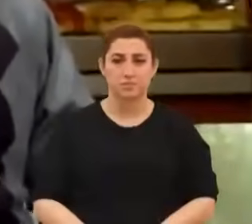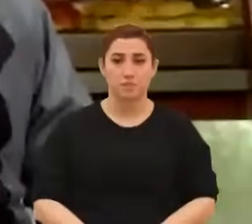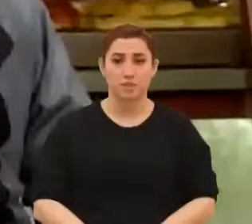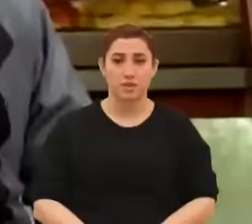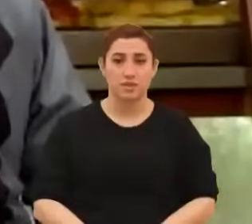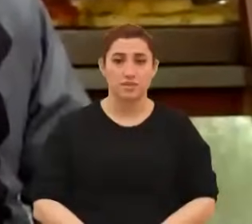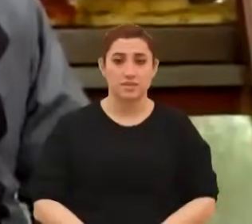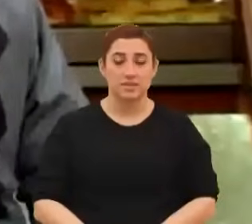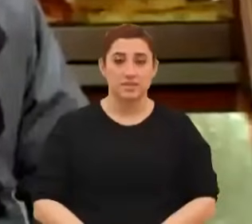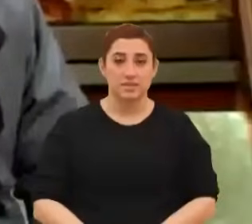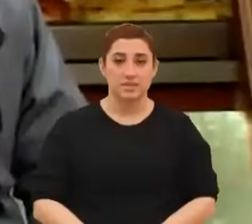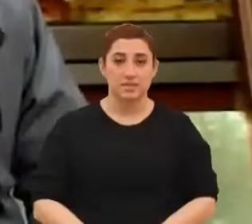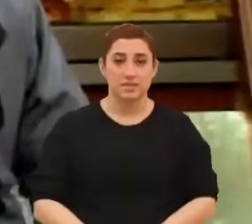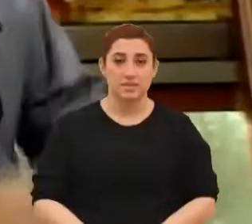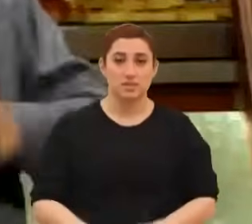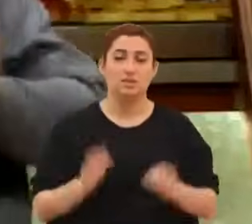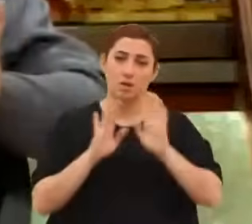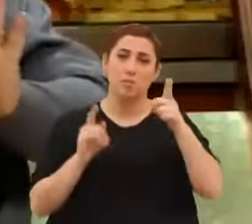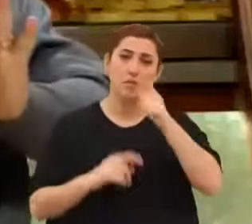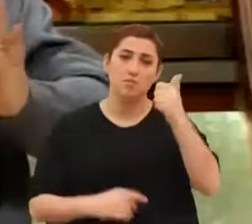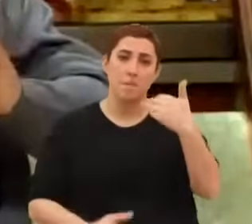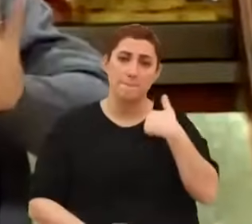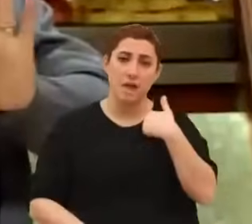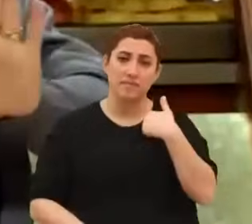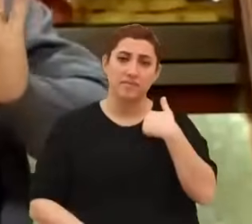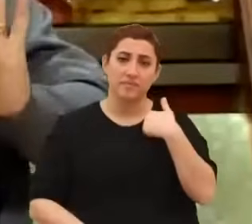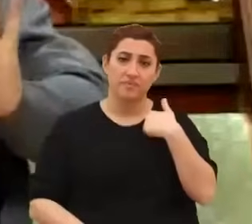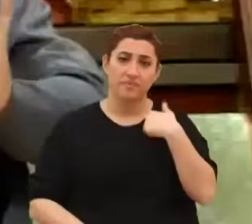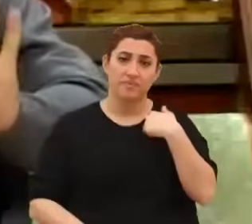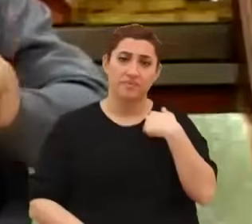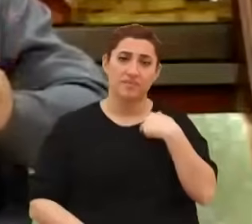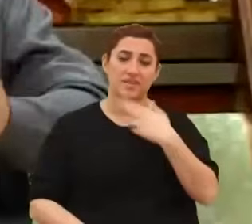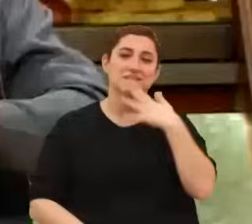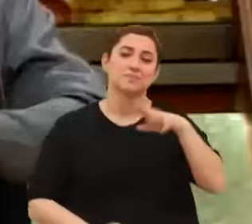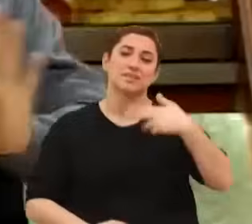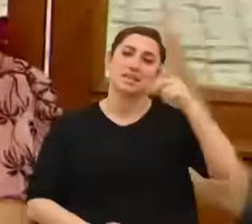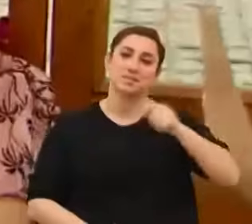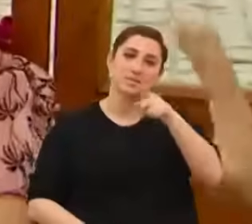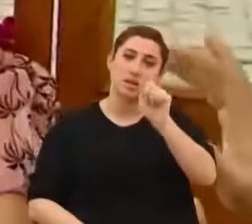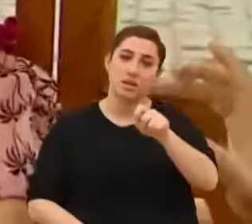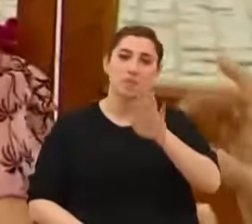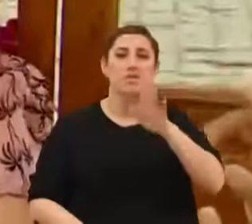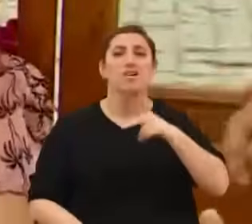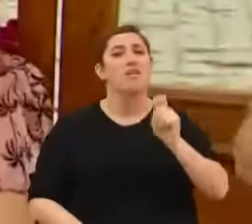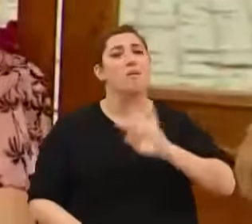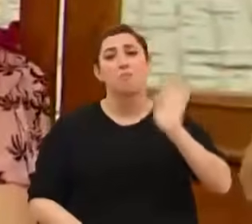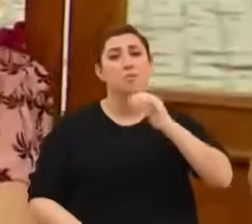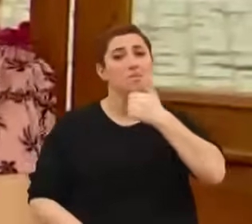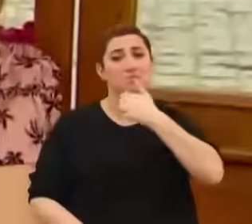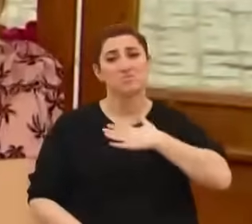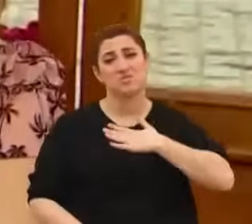Gözüne şimdiden elvanı kestirdi. Tamam o zaman ben prensesimi resmi yaparım. Seni yapayım. Ya yapma